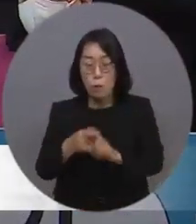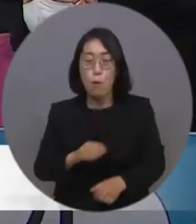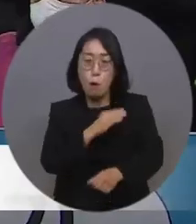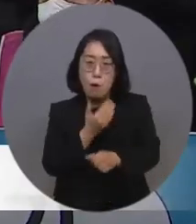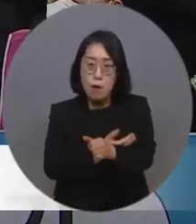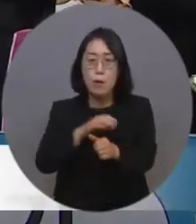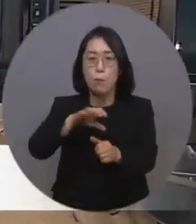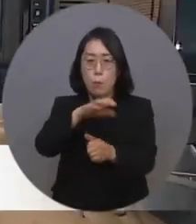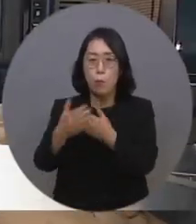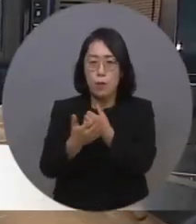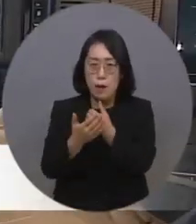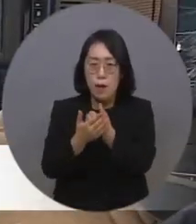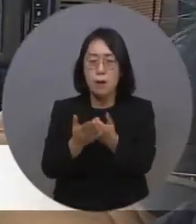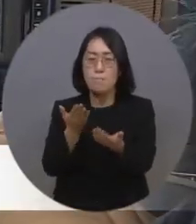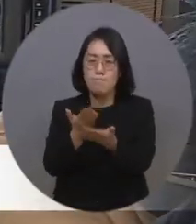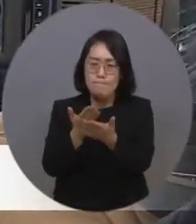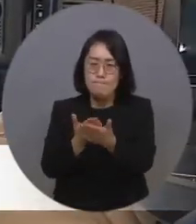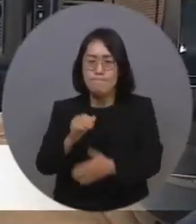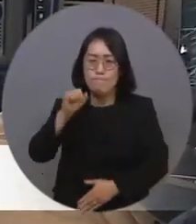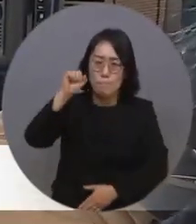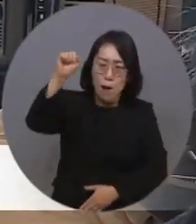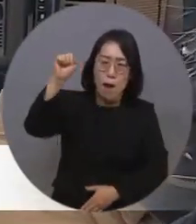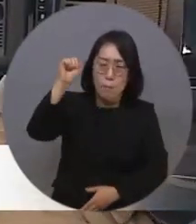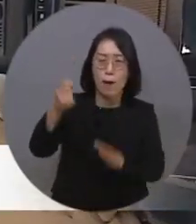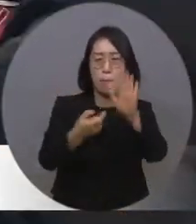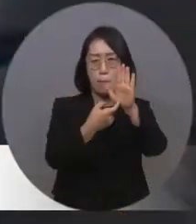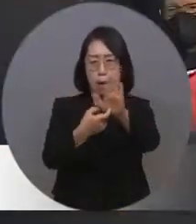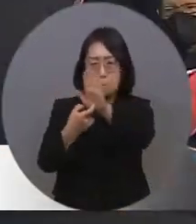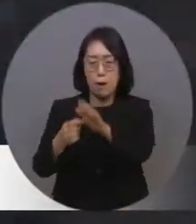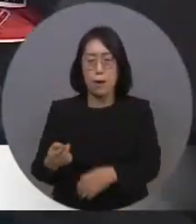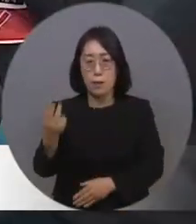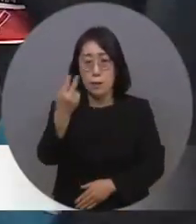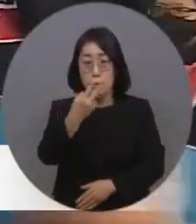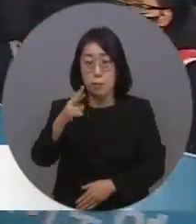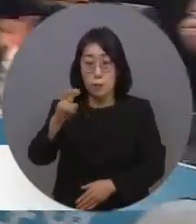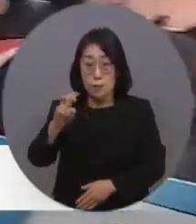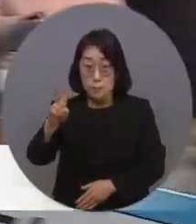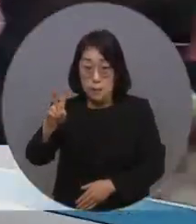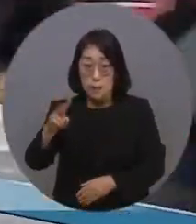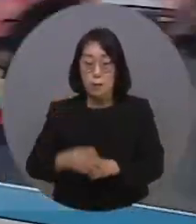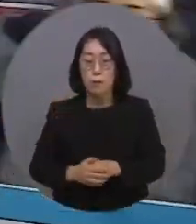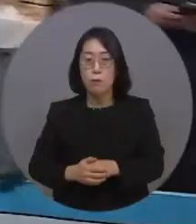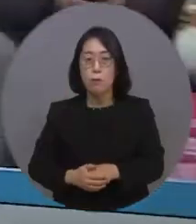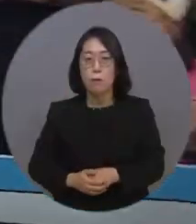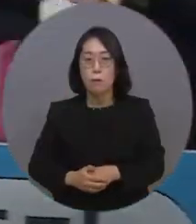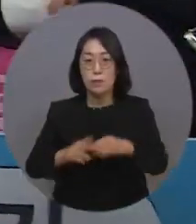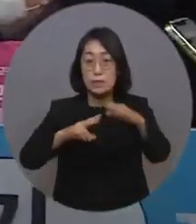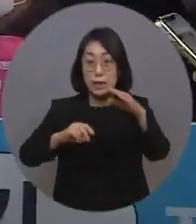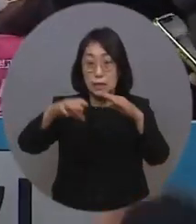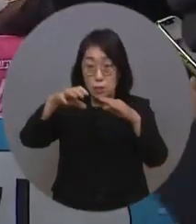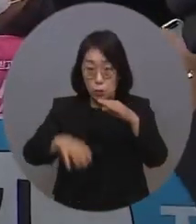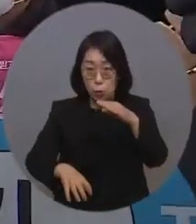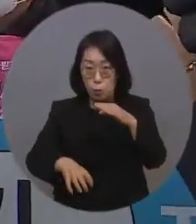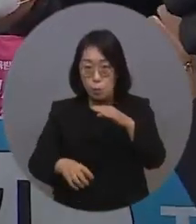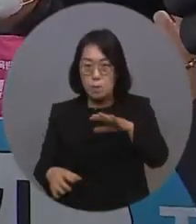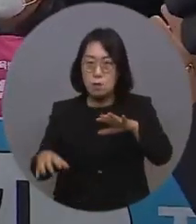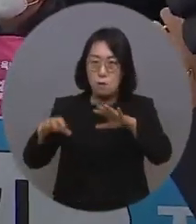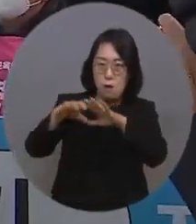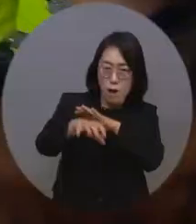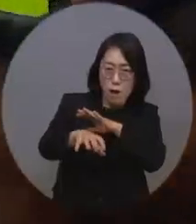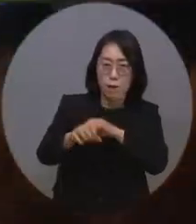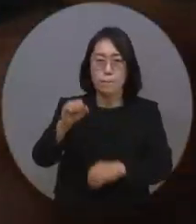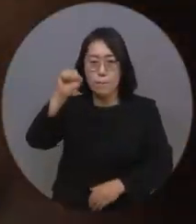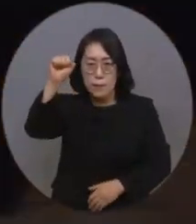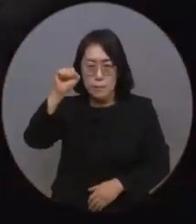위해 목소리를 높여왔습니다. 2021년 12월부터는 출근길 지하철 탑승 시위를 벌이며 정책